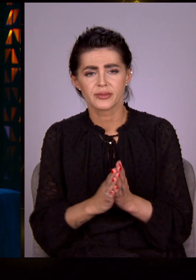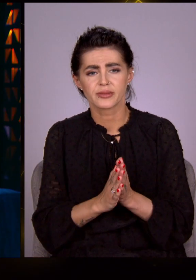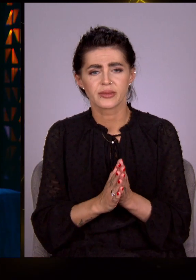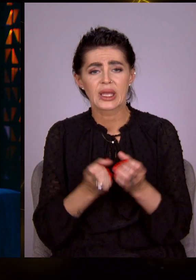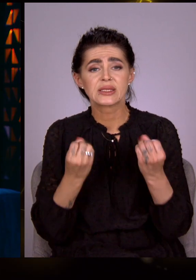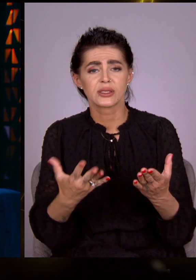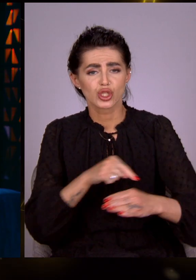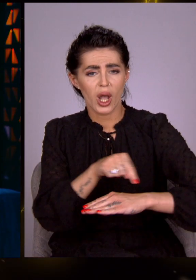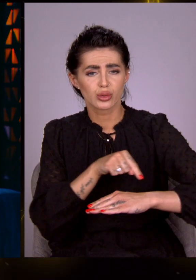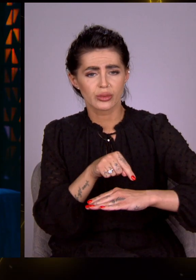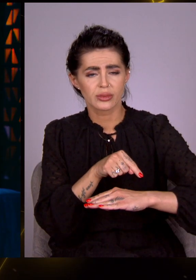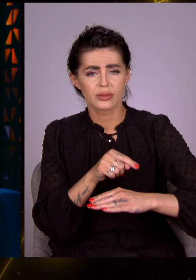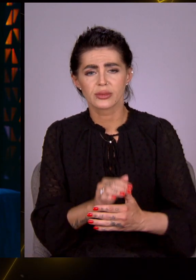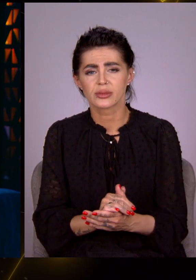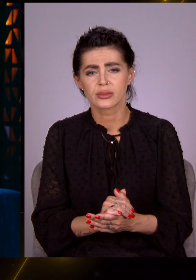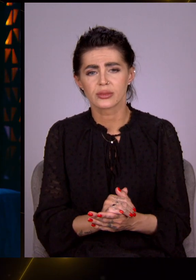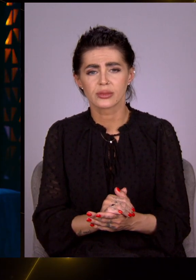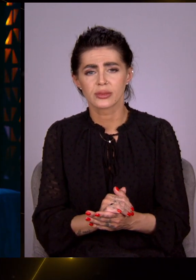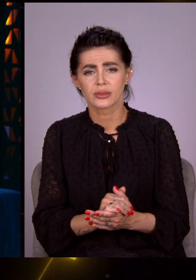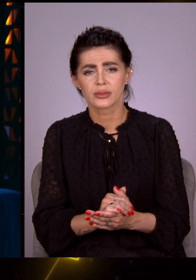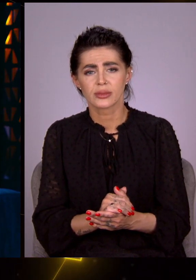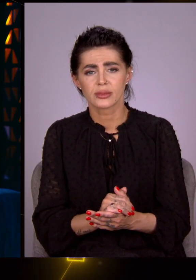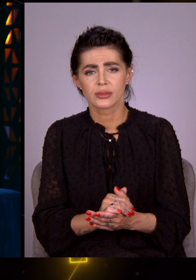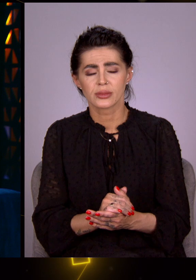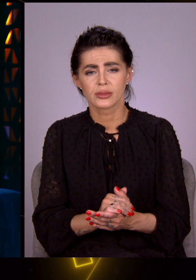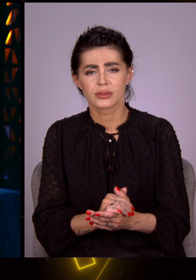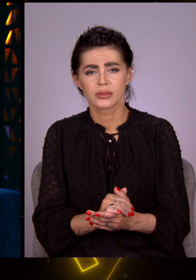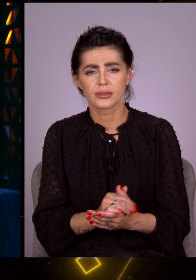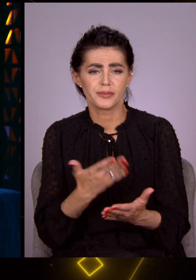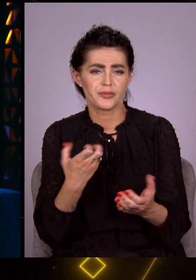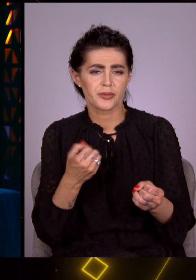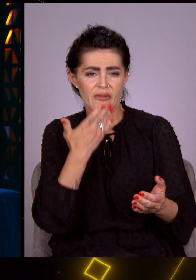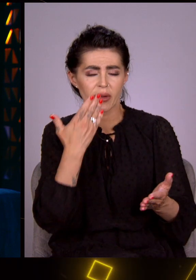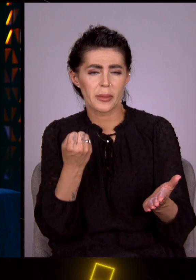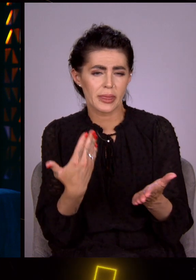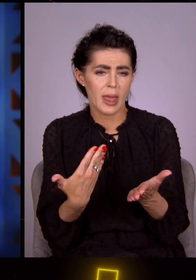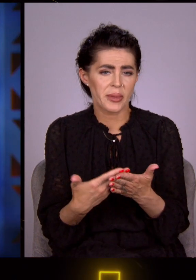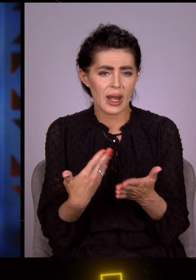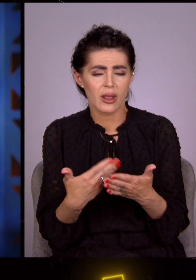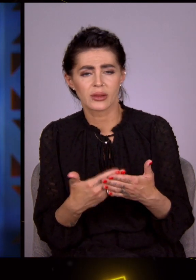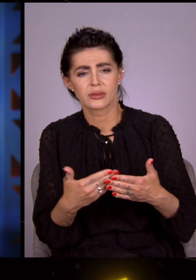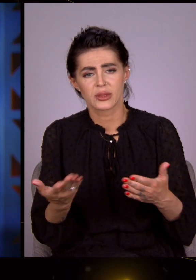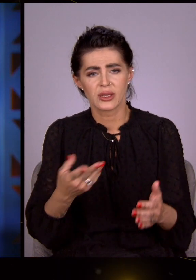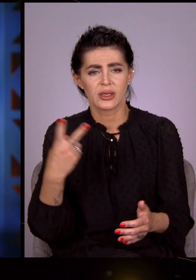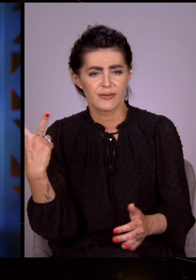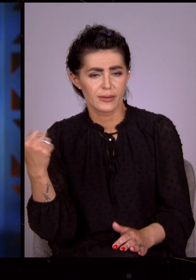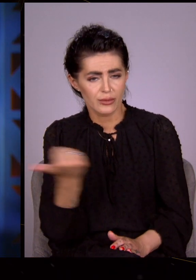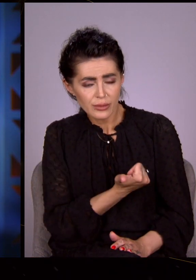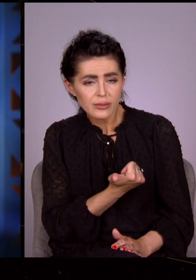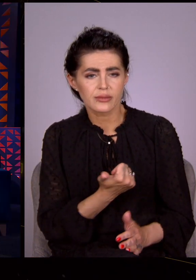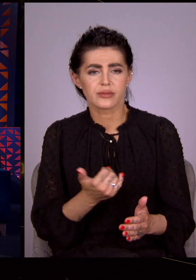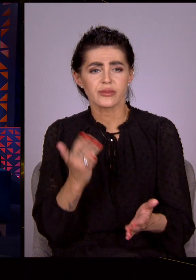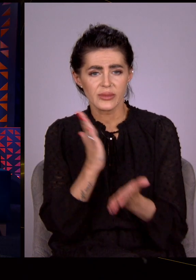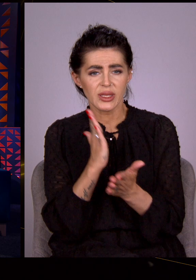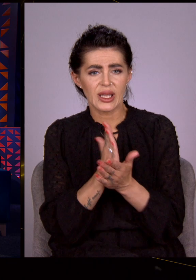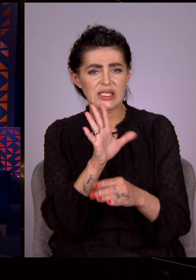часу? Десь, певно, тижня 2-3, ну, до місяця часу. У нас є світлина того першого